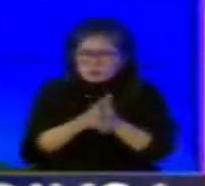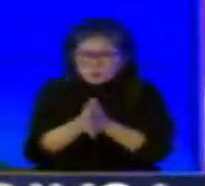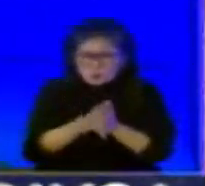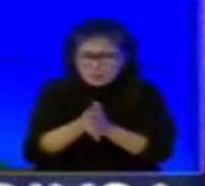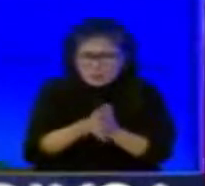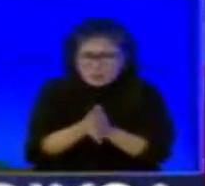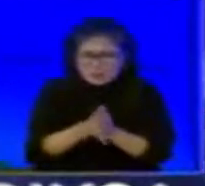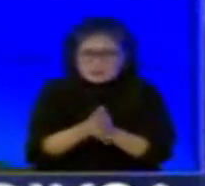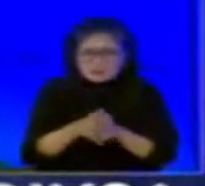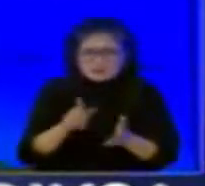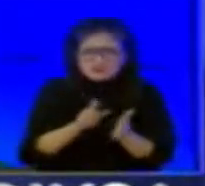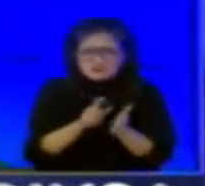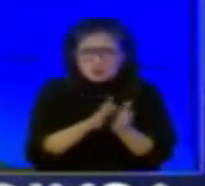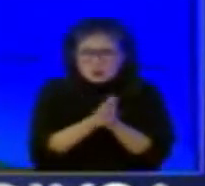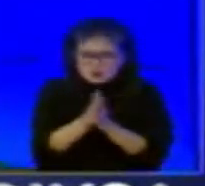cairan antiseptik.